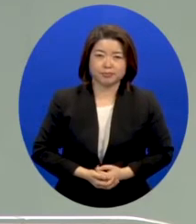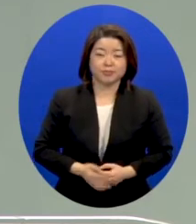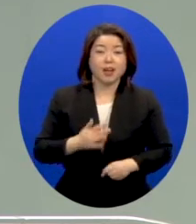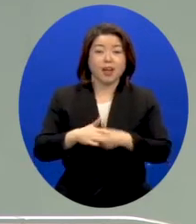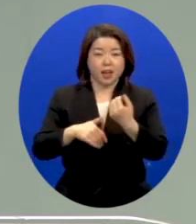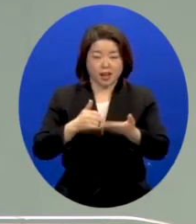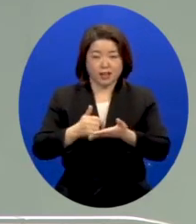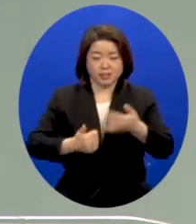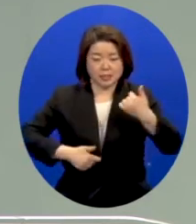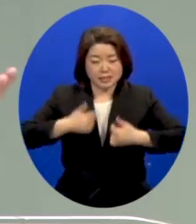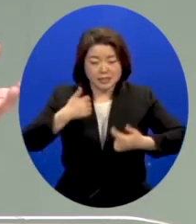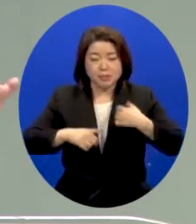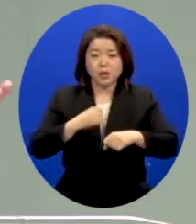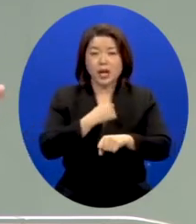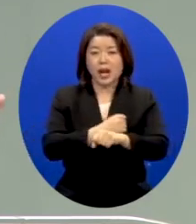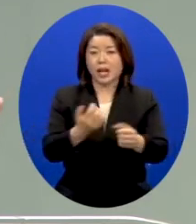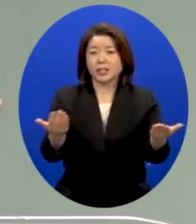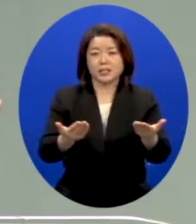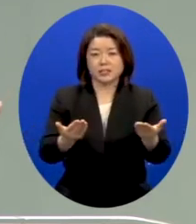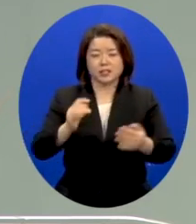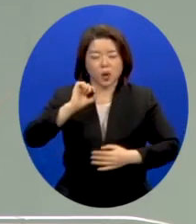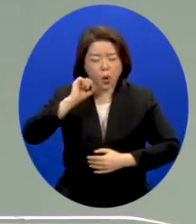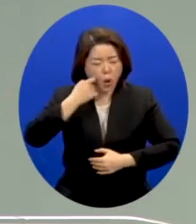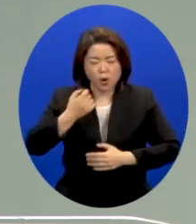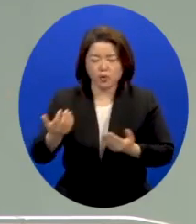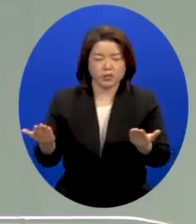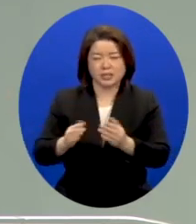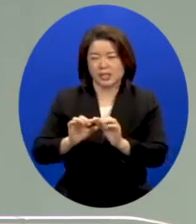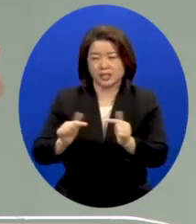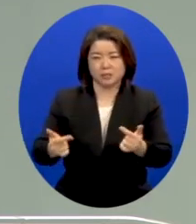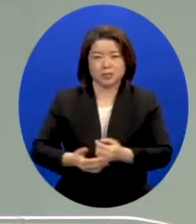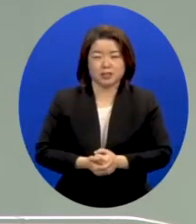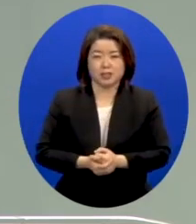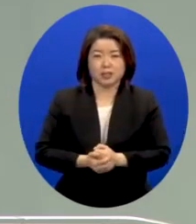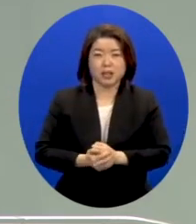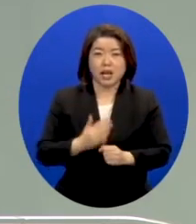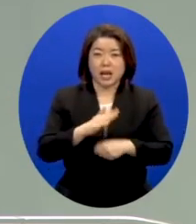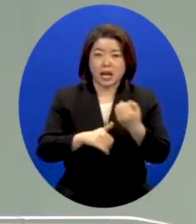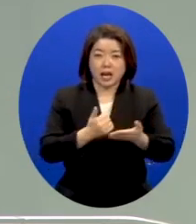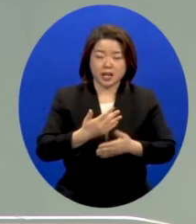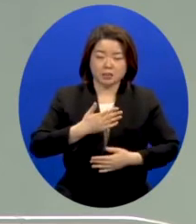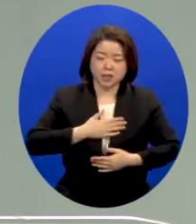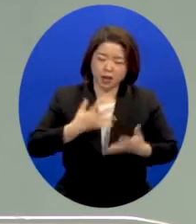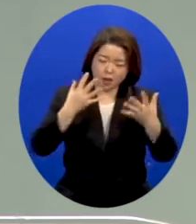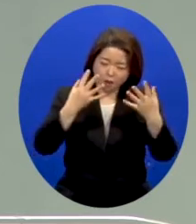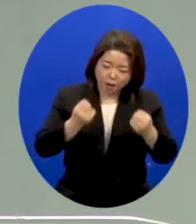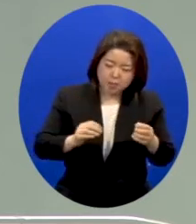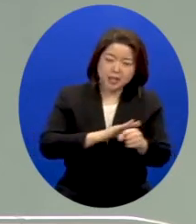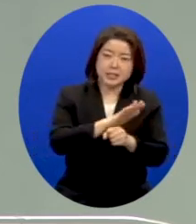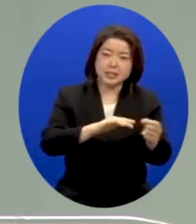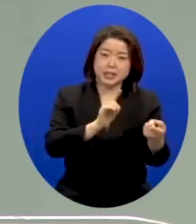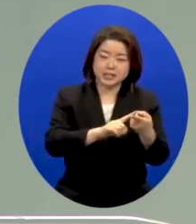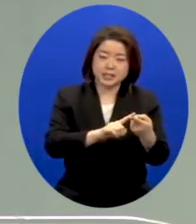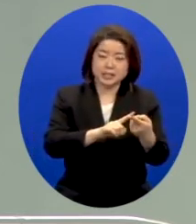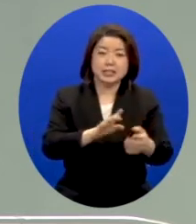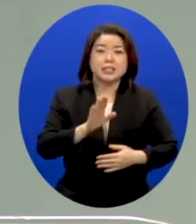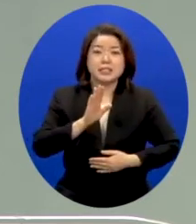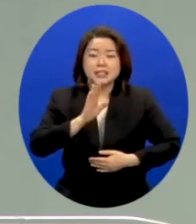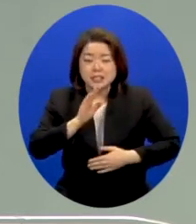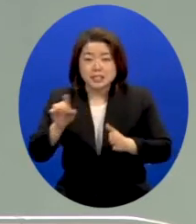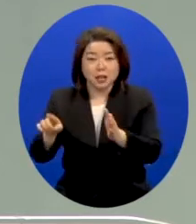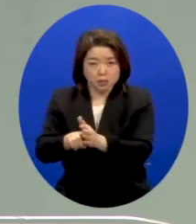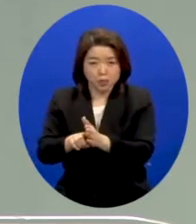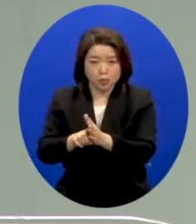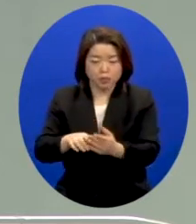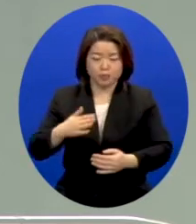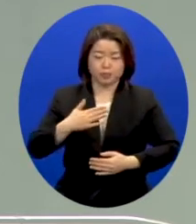하나님을 기쁘시게 하는 일은 그렇게 어려운 일이 아닙니다 하나님이 나를 얼마나 사랑하시는지 진짜 믿고 그리고